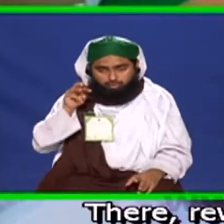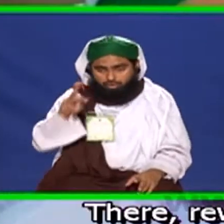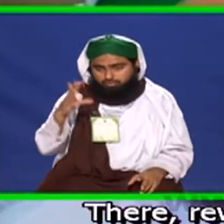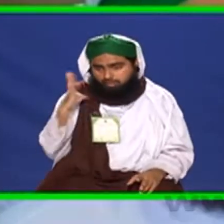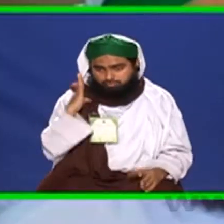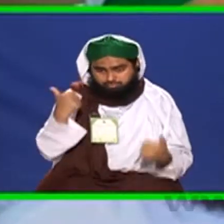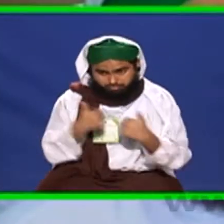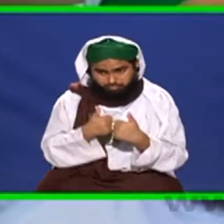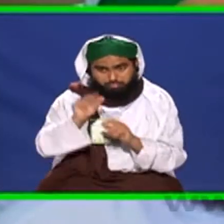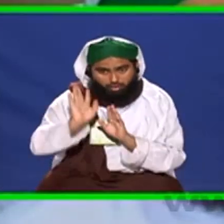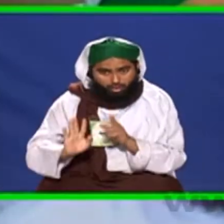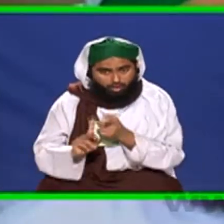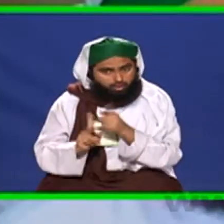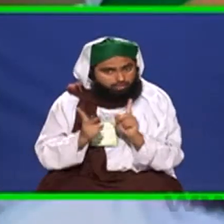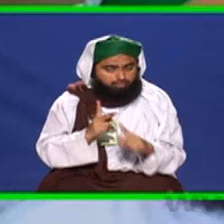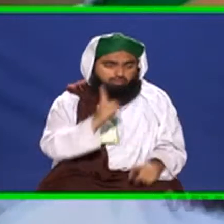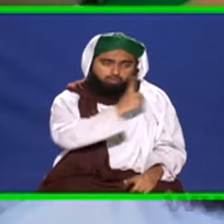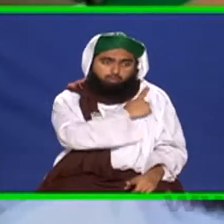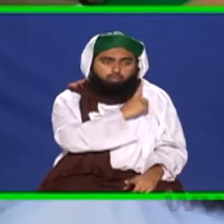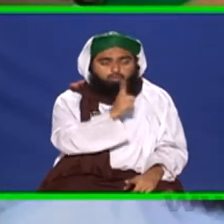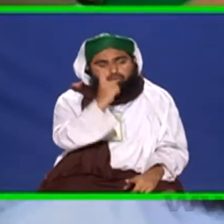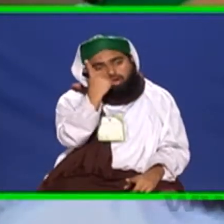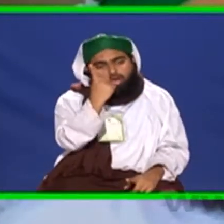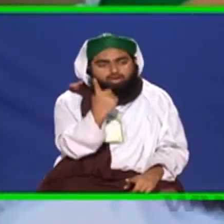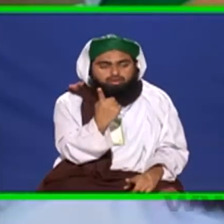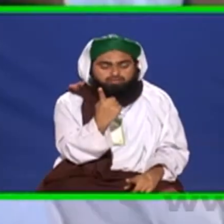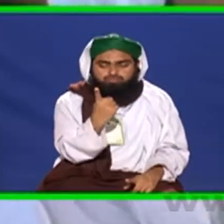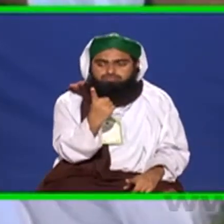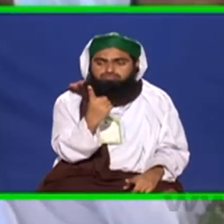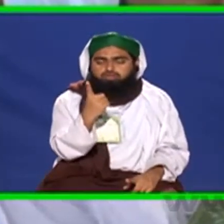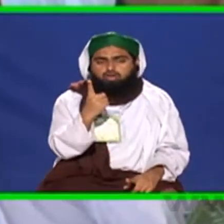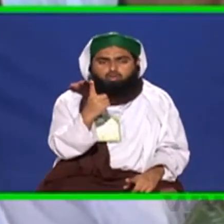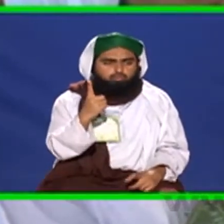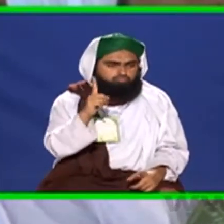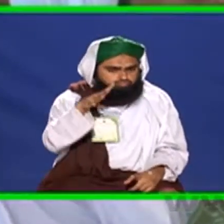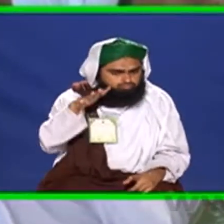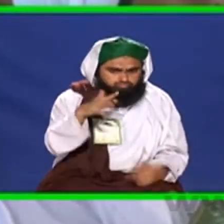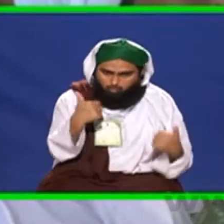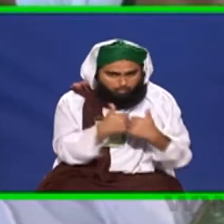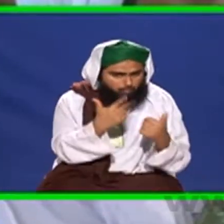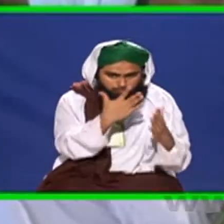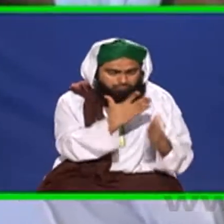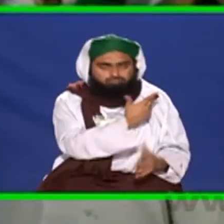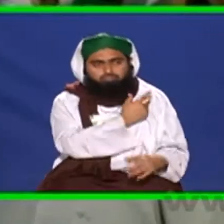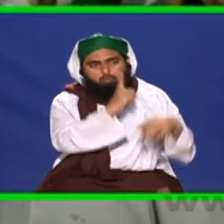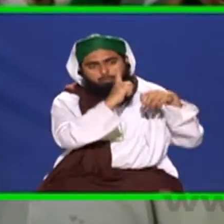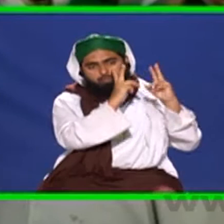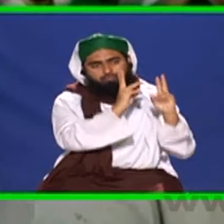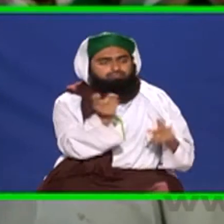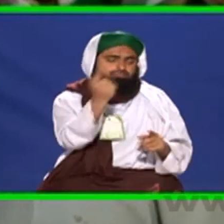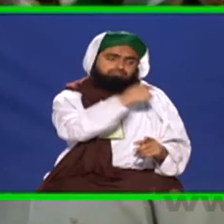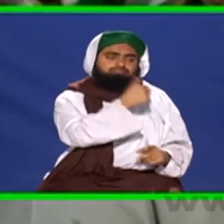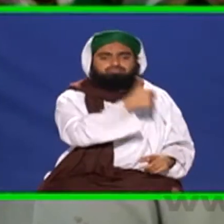ضرور ہے، لیکن ایک گناہ کا ایک ہی گناہ ہے، وہاں مطیعوں کا جگر، یعنی حرم شریف میں کعبۃ